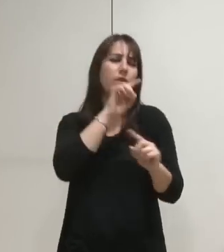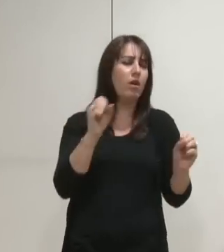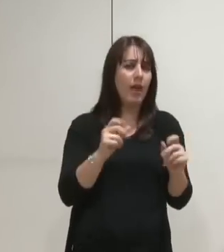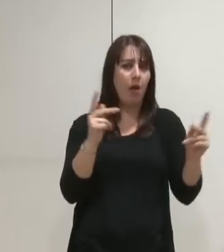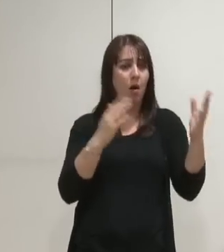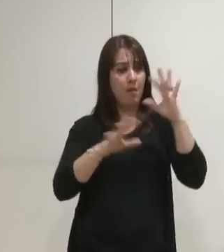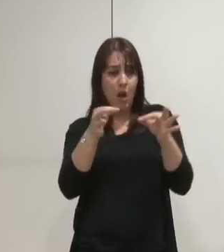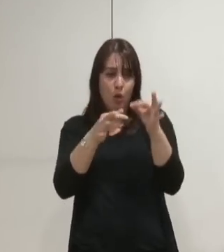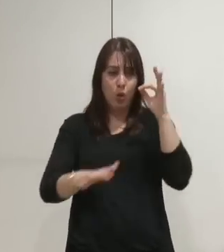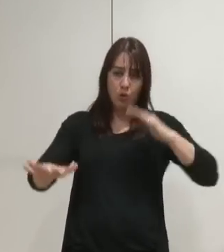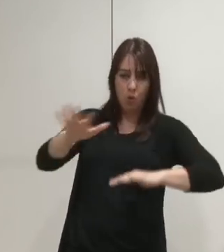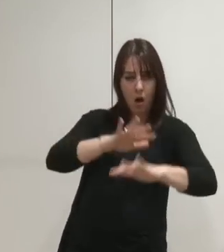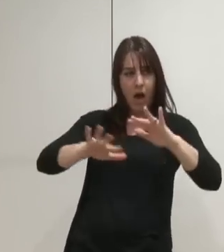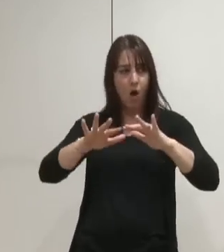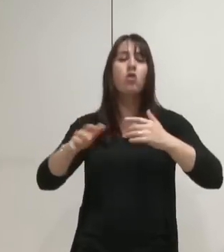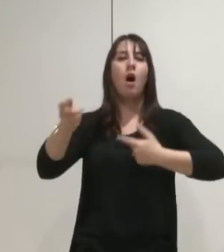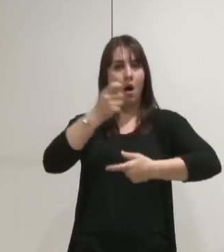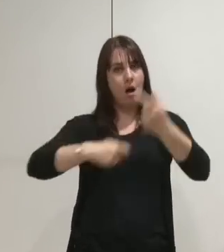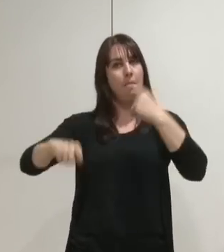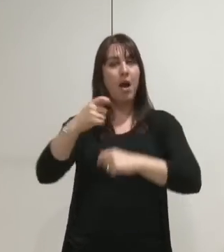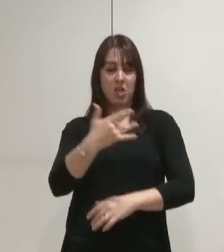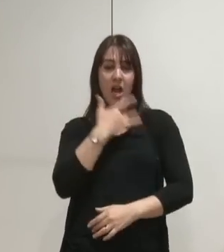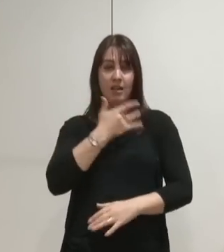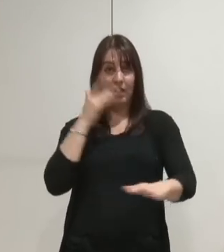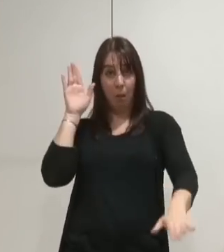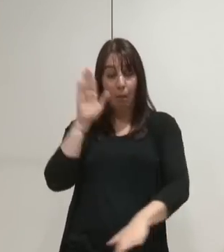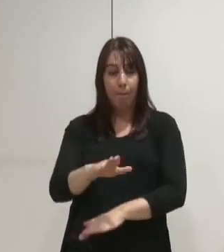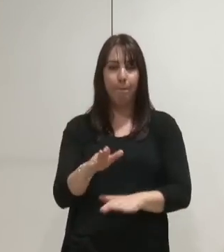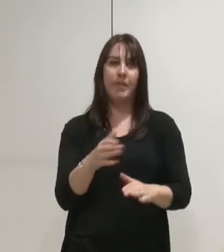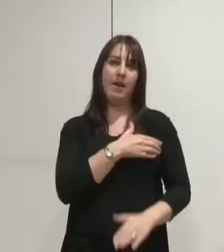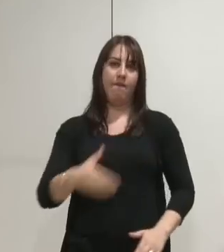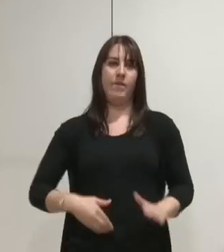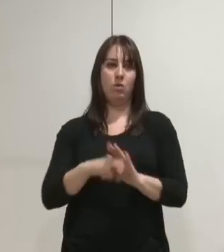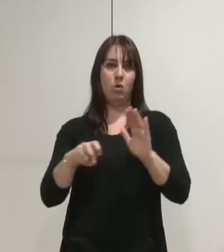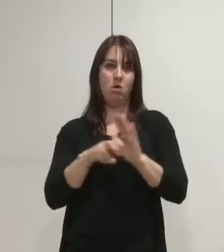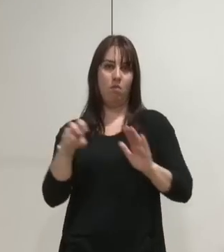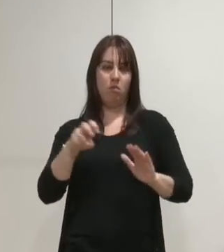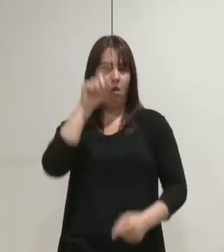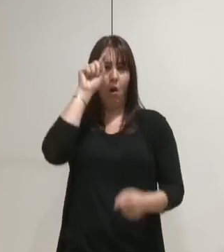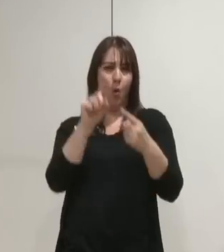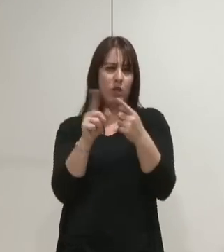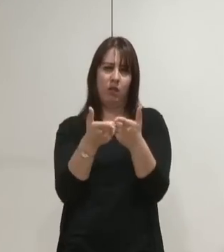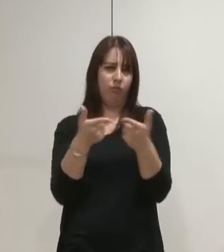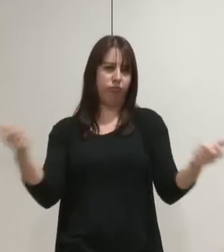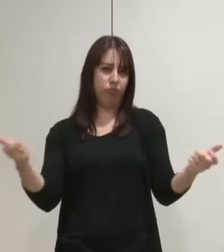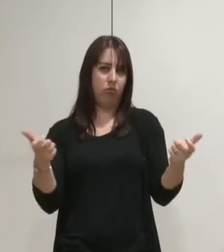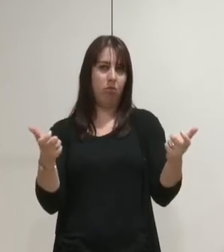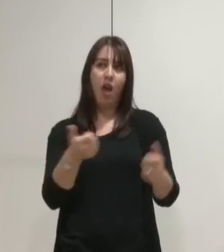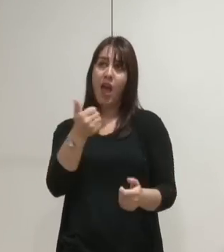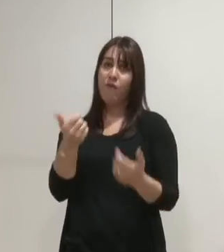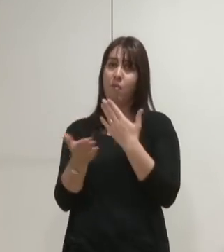solution qui nous permettait d'avoir un marché intéressant pour la ville de Grenoble à tout point de vue et vous me dites